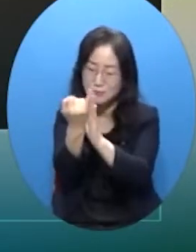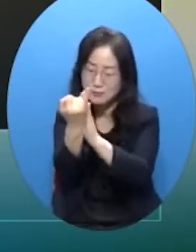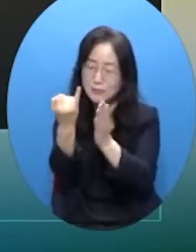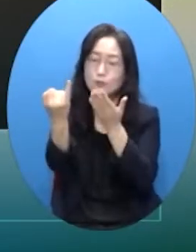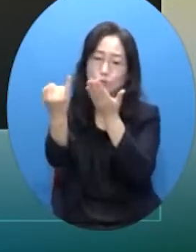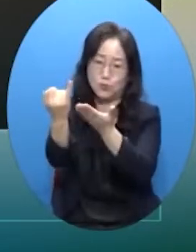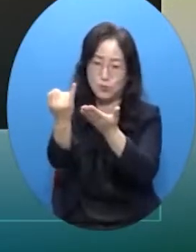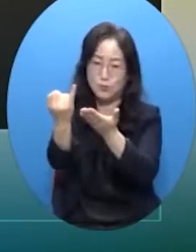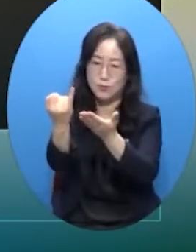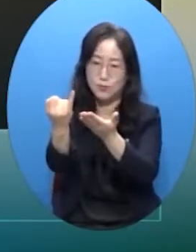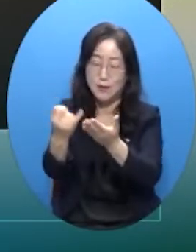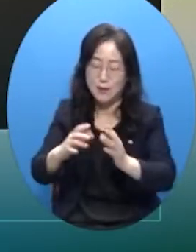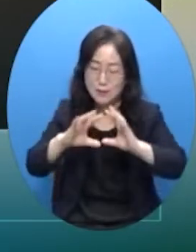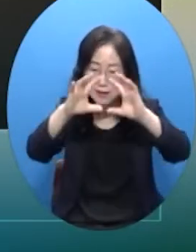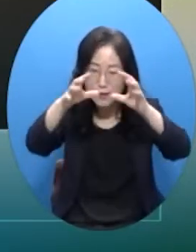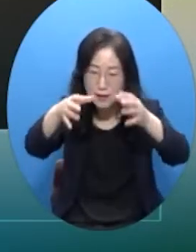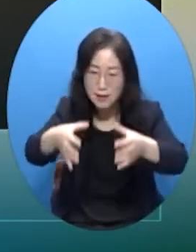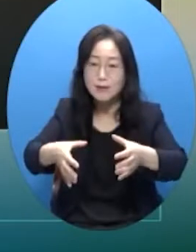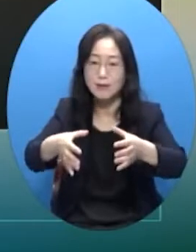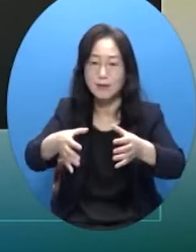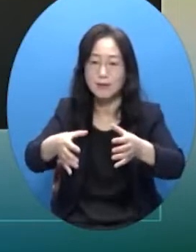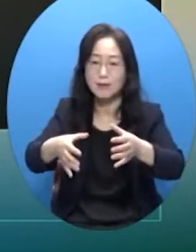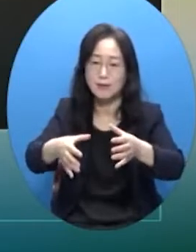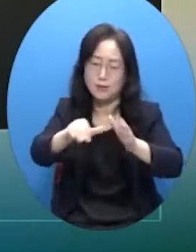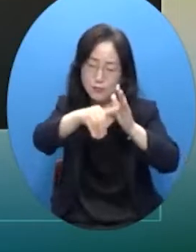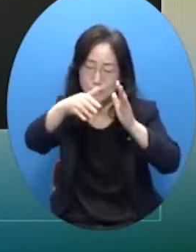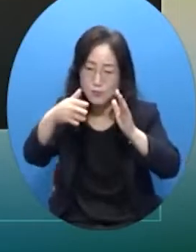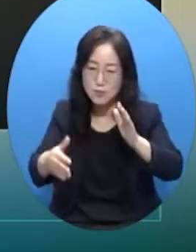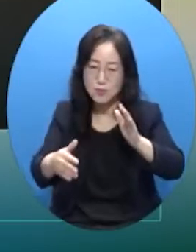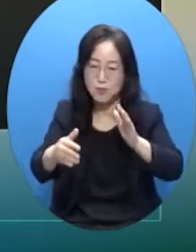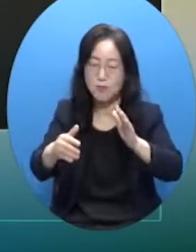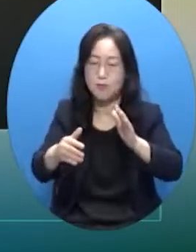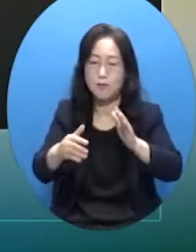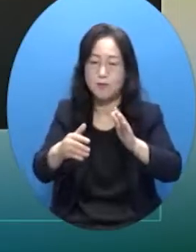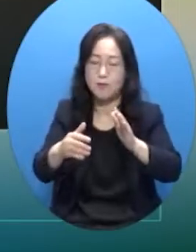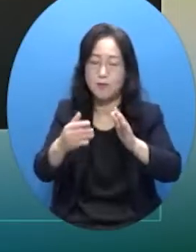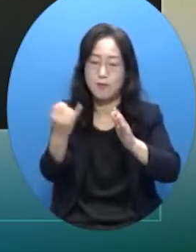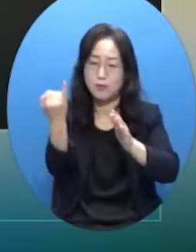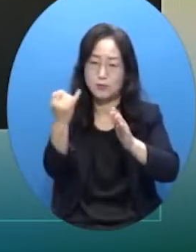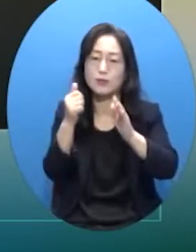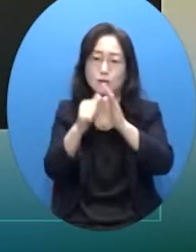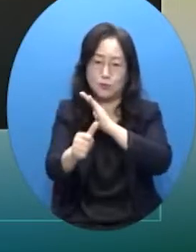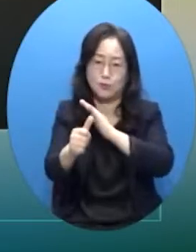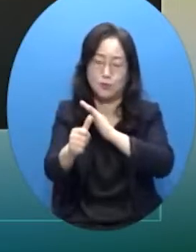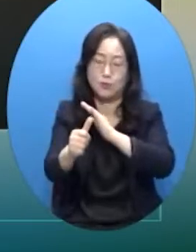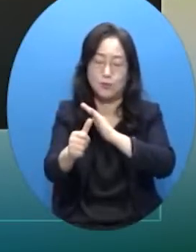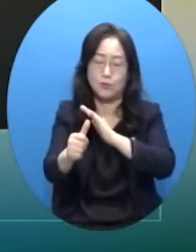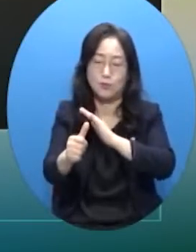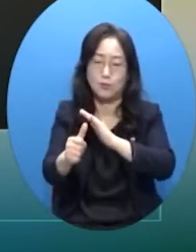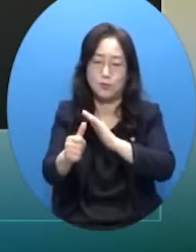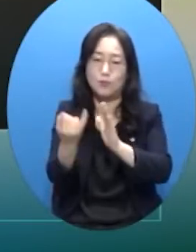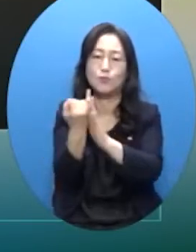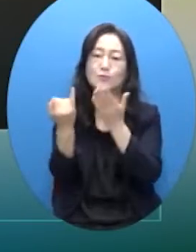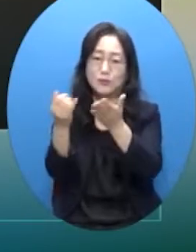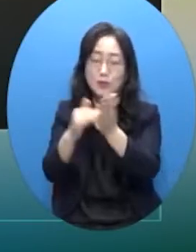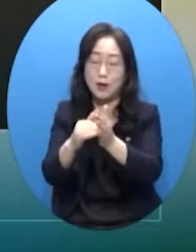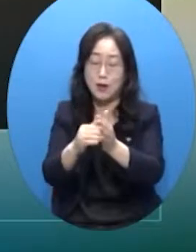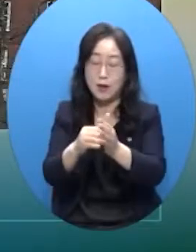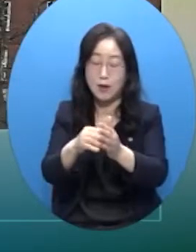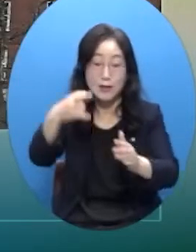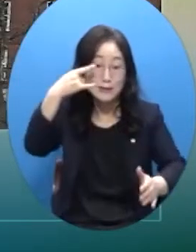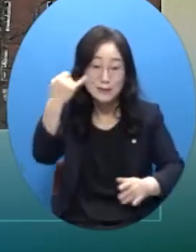다하고 목숨을 다하고 뜻을 다하여 주 너의 하나님을 사랑하라 하셨으니, 이것이 크고 첫째 되는 계명이요 둘째도 그와 같으니, 내 이웃을